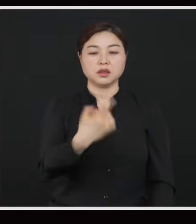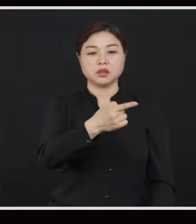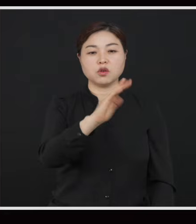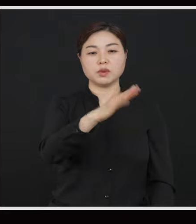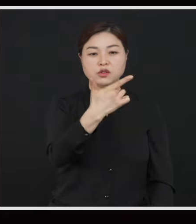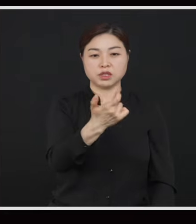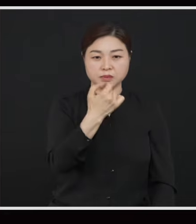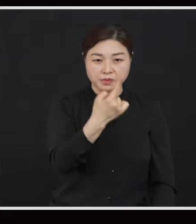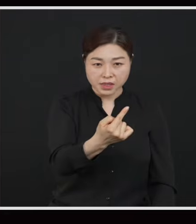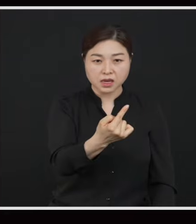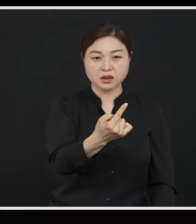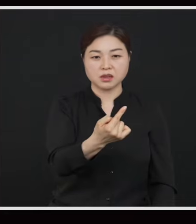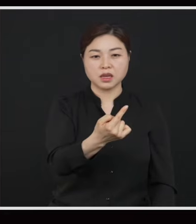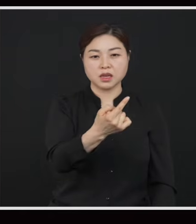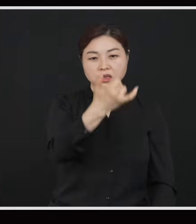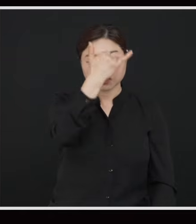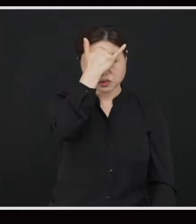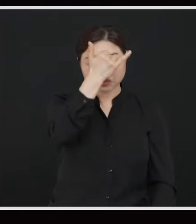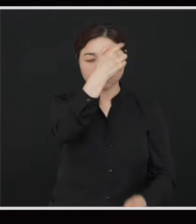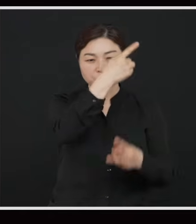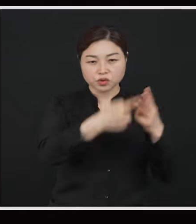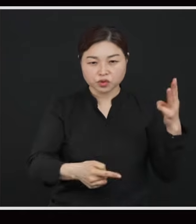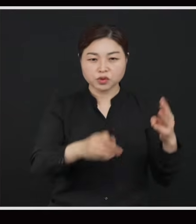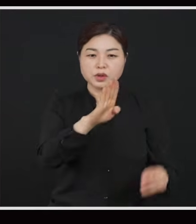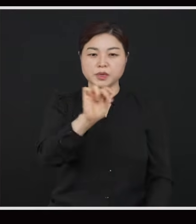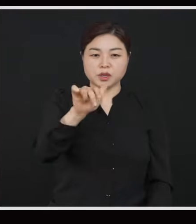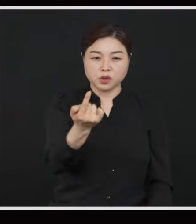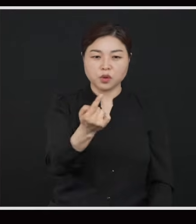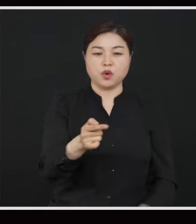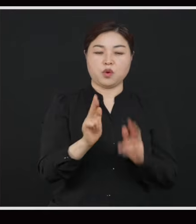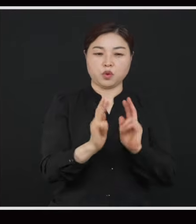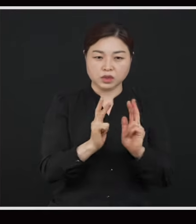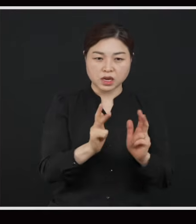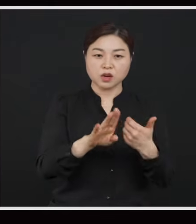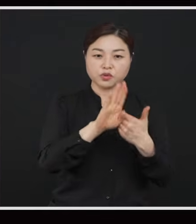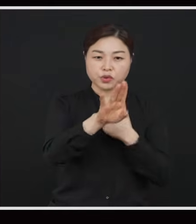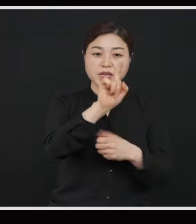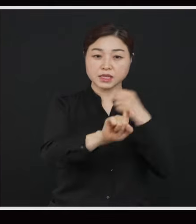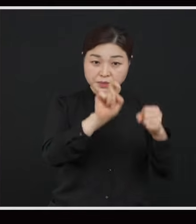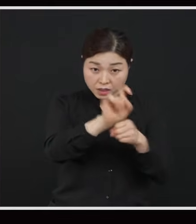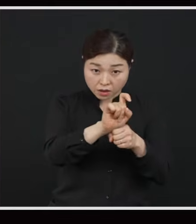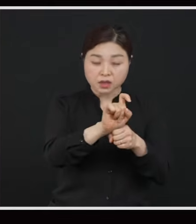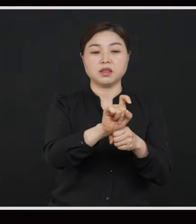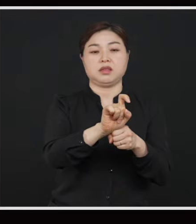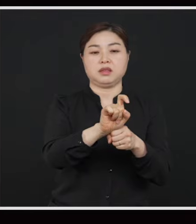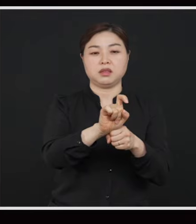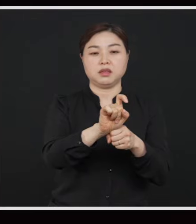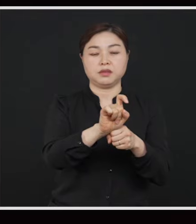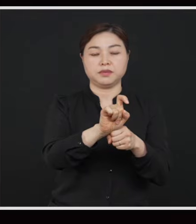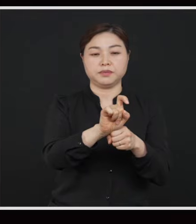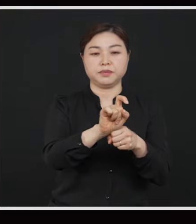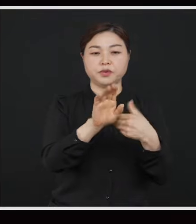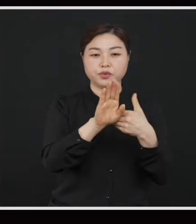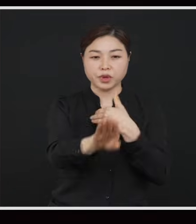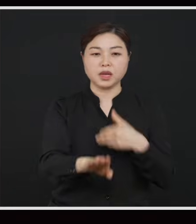1961년에 충주 비료가 생겼는데 그 다음에 10년 있다가 더 놀란 일이 벌어져요. 뭐냐면